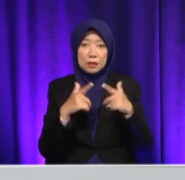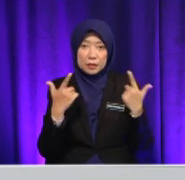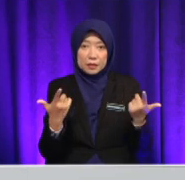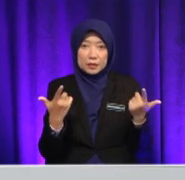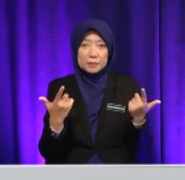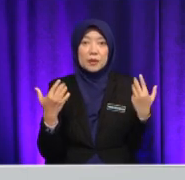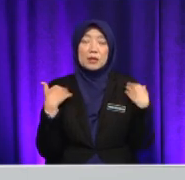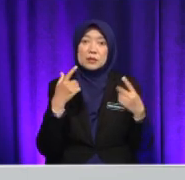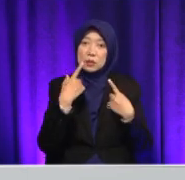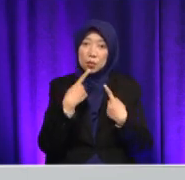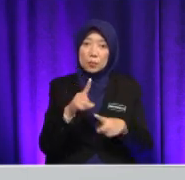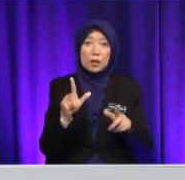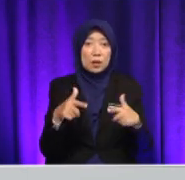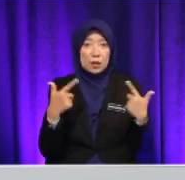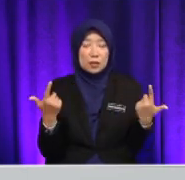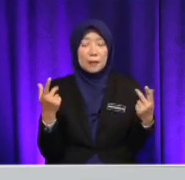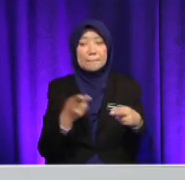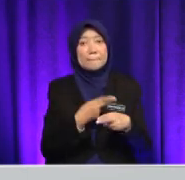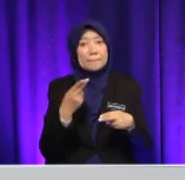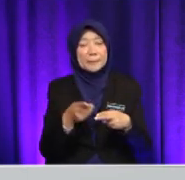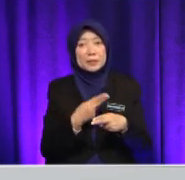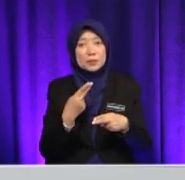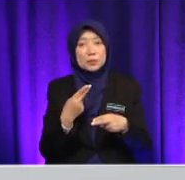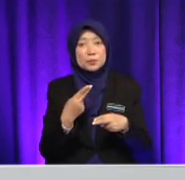jawaban lah ini sama ada visa